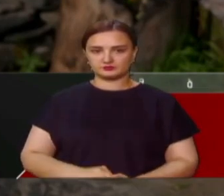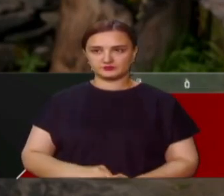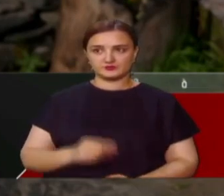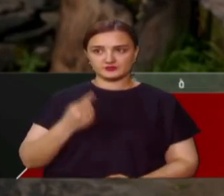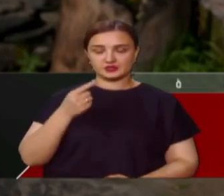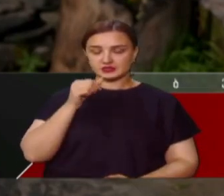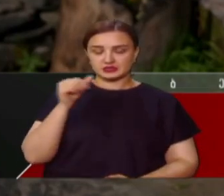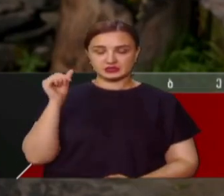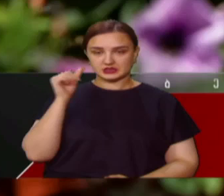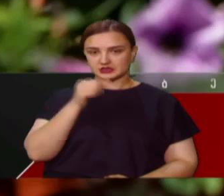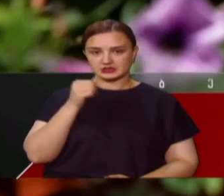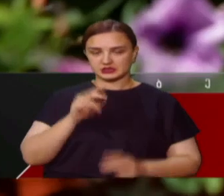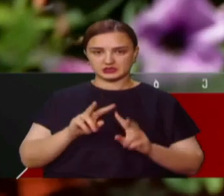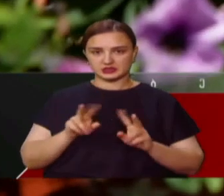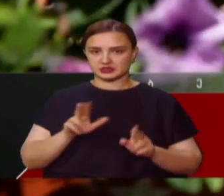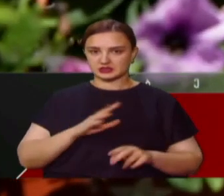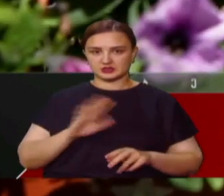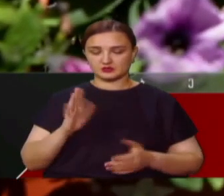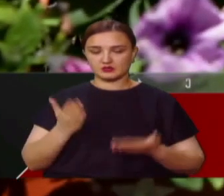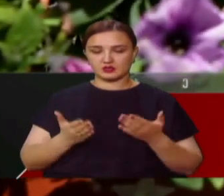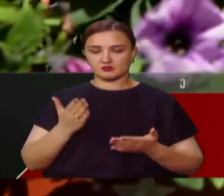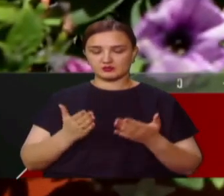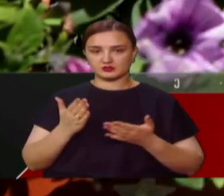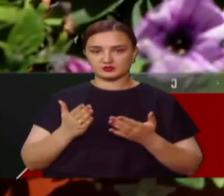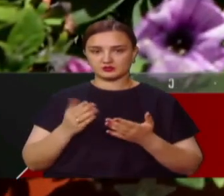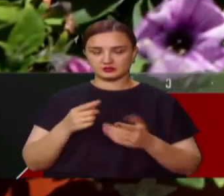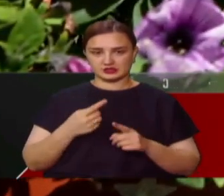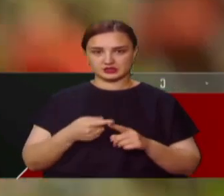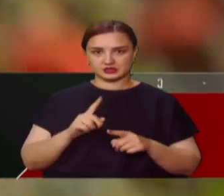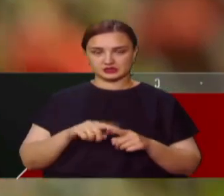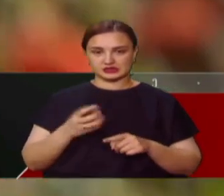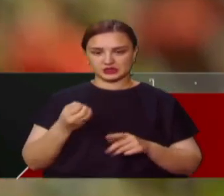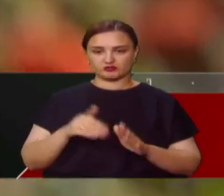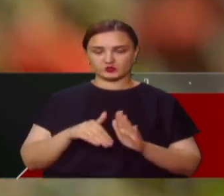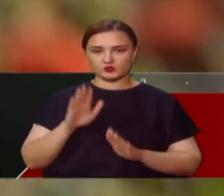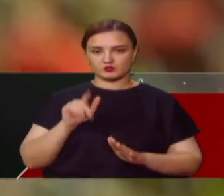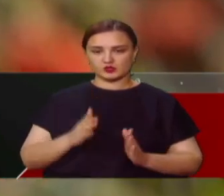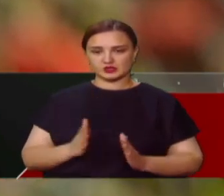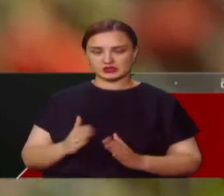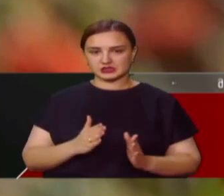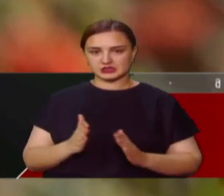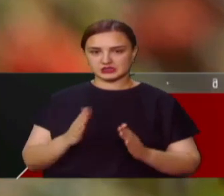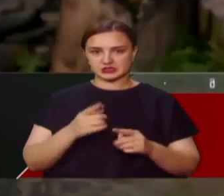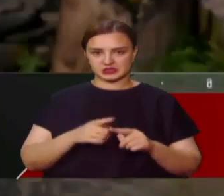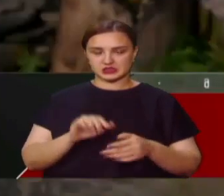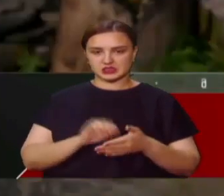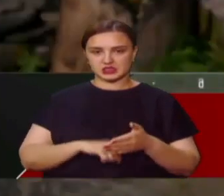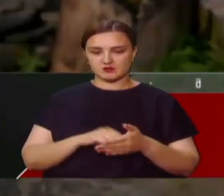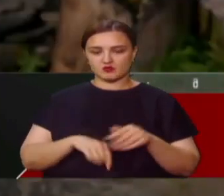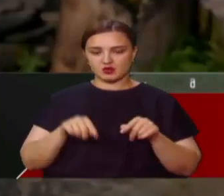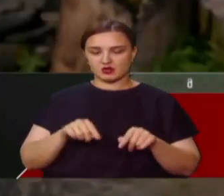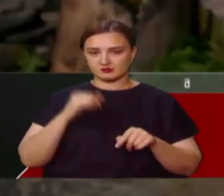წელს ასე არ იყო. ალბათ უფრო ყოველწმიმატებაც არის და კიდევ უფრო გზის გამოც.